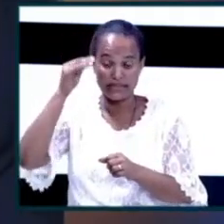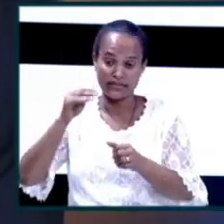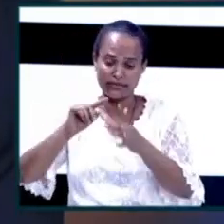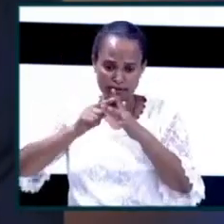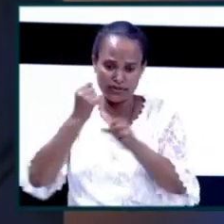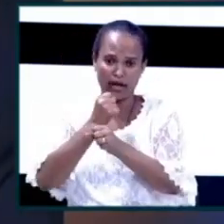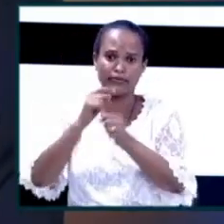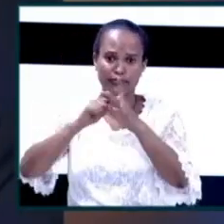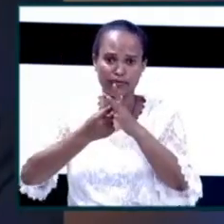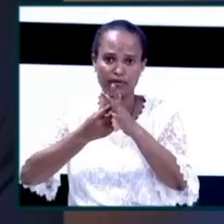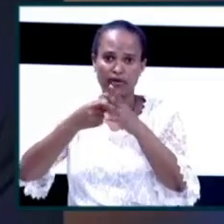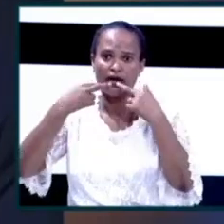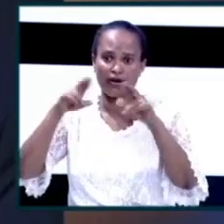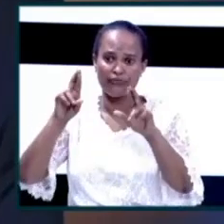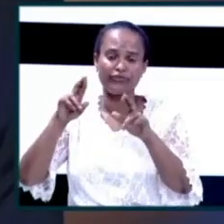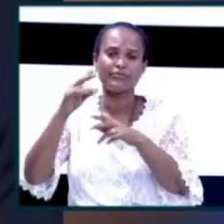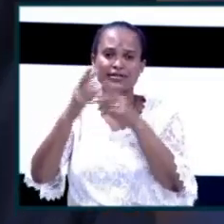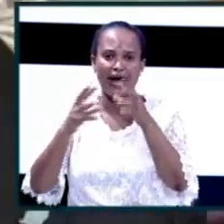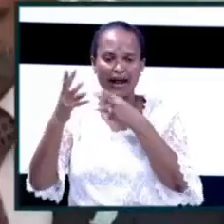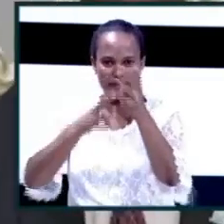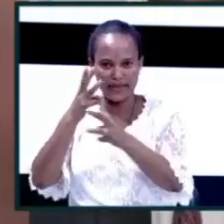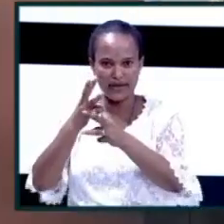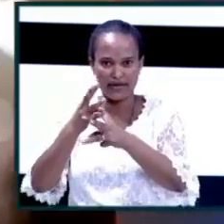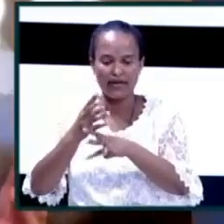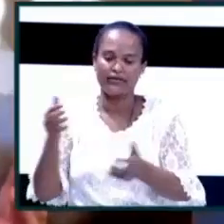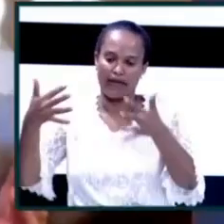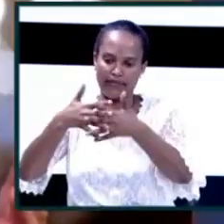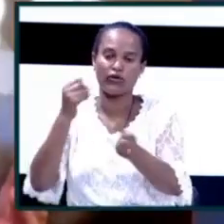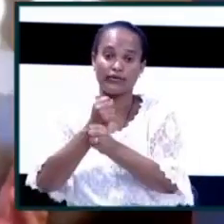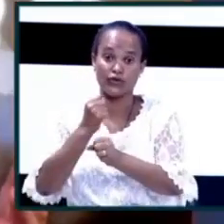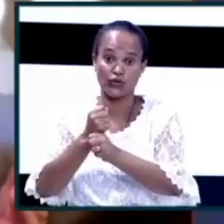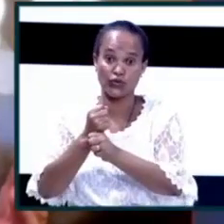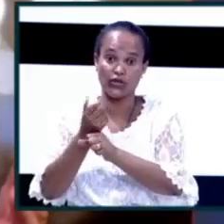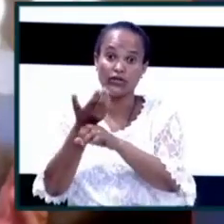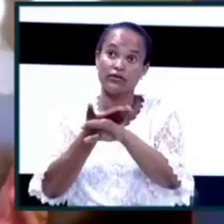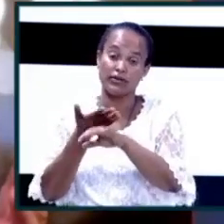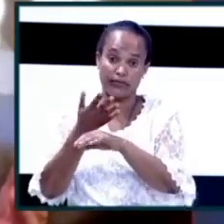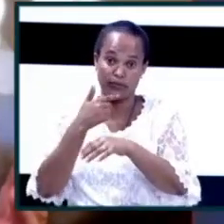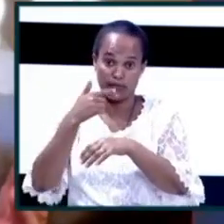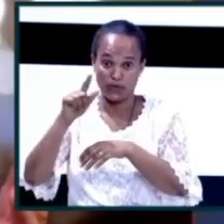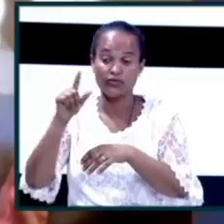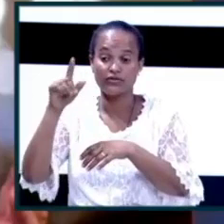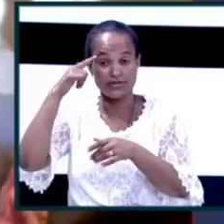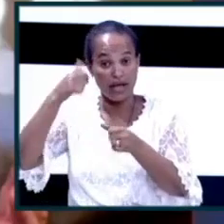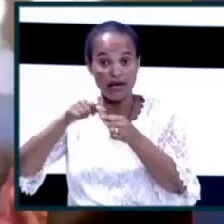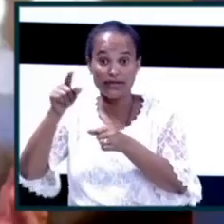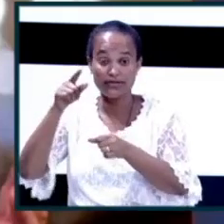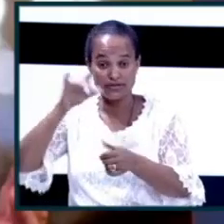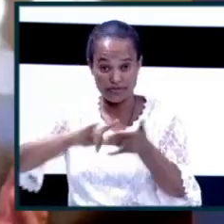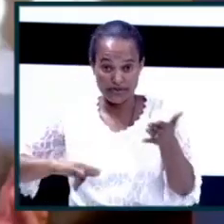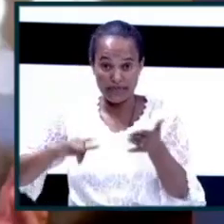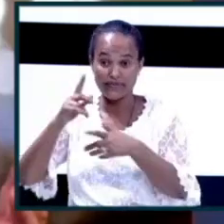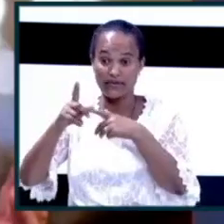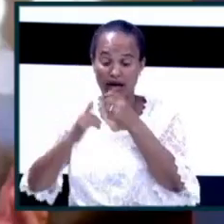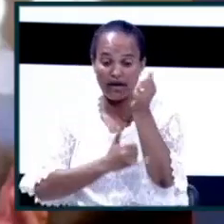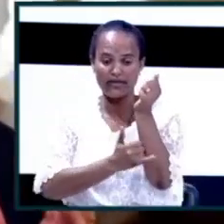ኣብ ዘስምዕዎ መደረ ምስ ዓለም ለኸ መሻርክቲ ተሓባቢሮም ከም ዝሰርሑ ተመጻቢዖም ምንባሮም ዘዘኻኸረ ትጸብጻብ እቲ ሃገር ንልዕሊ